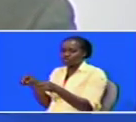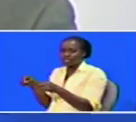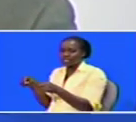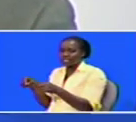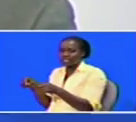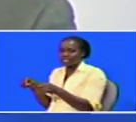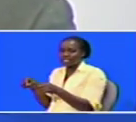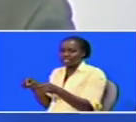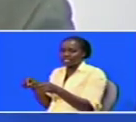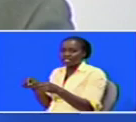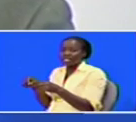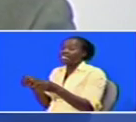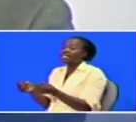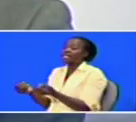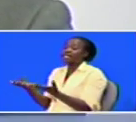ndio waliotupatia